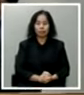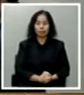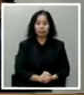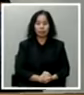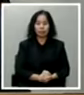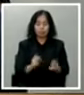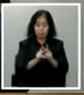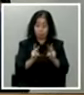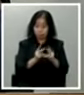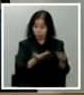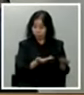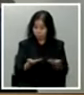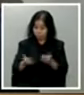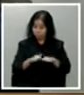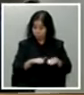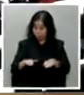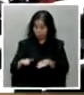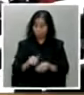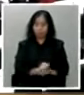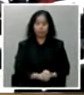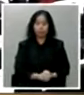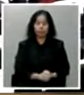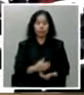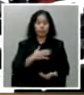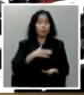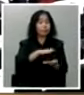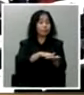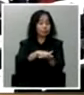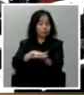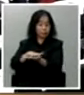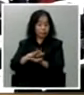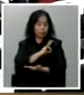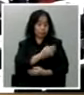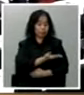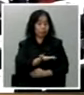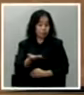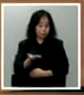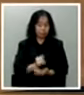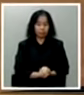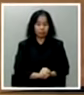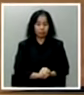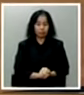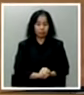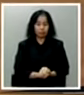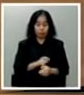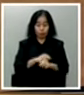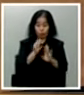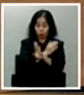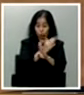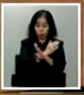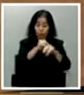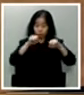กรรมการพร้อมไหมนะครับผมขออนุญาตท่านสมาชิกนะครับก่อนที่จะลงม